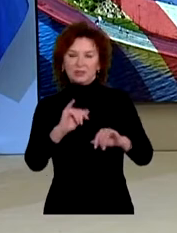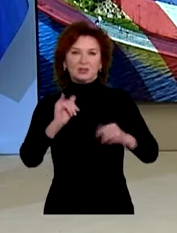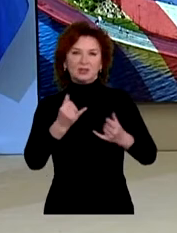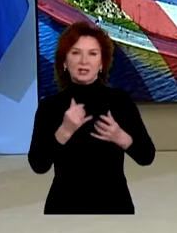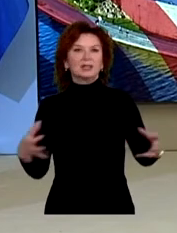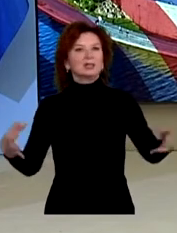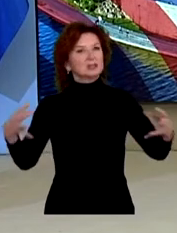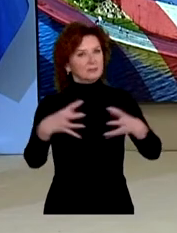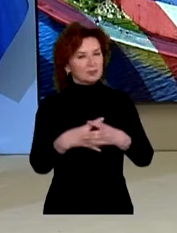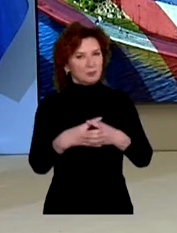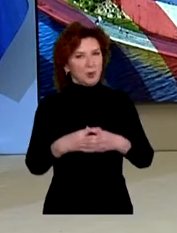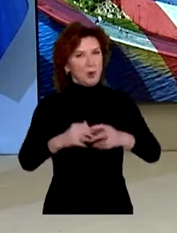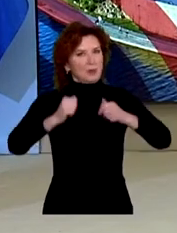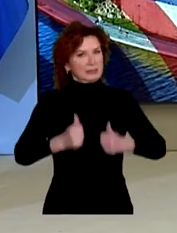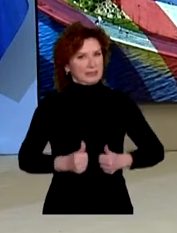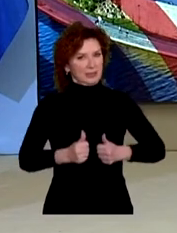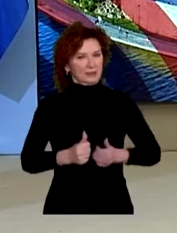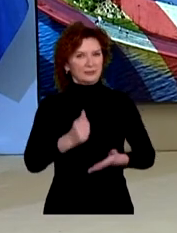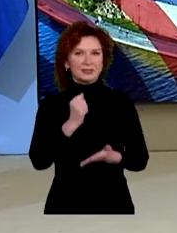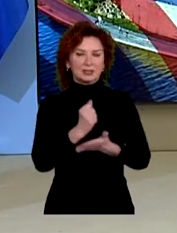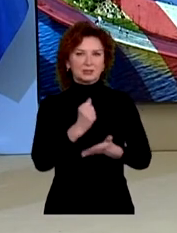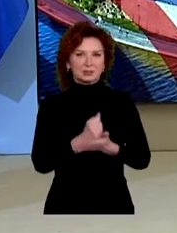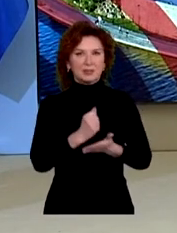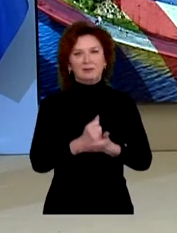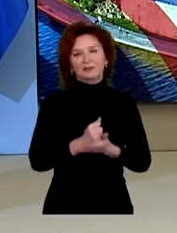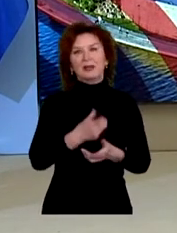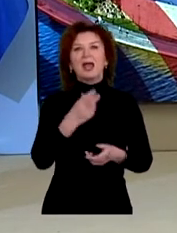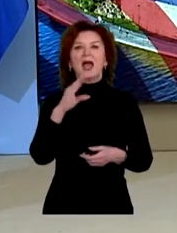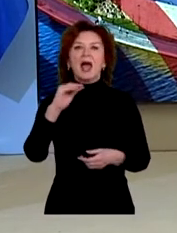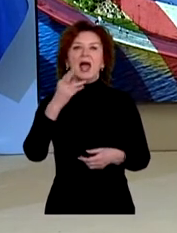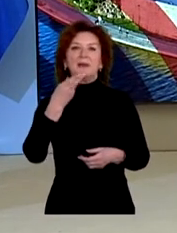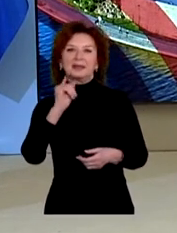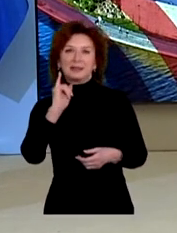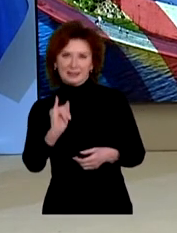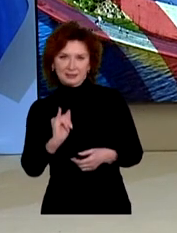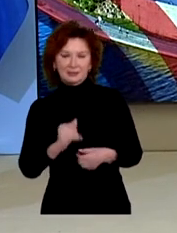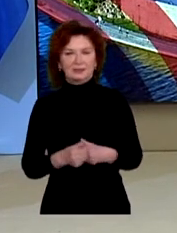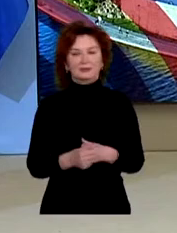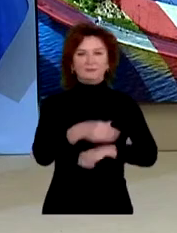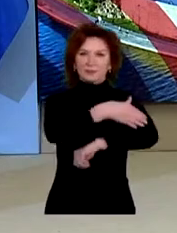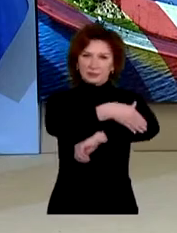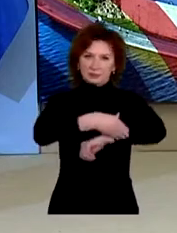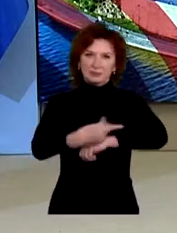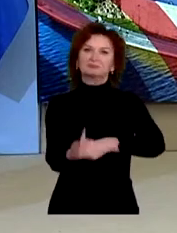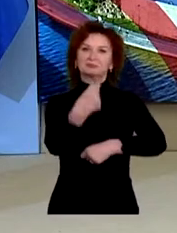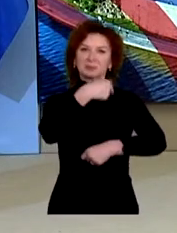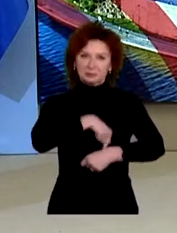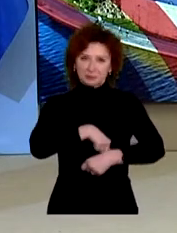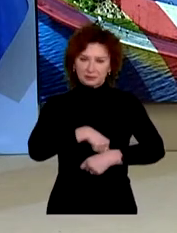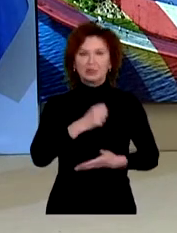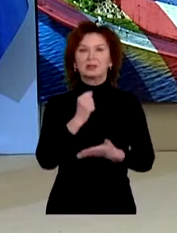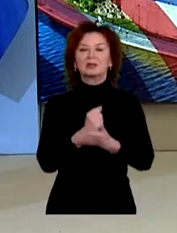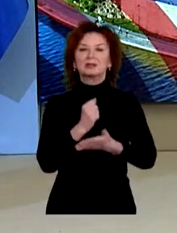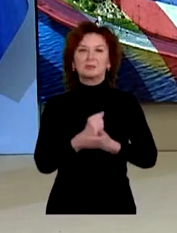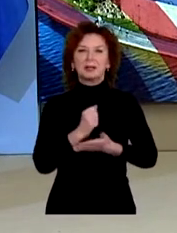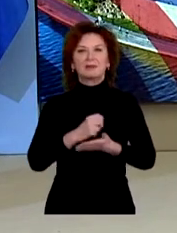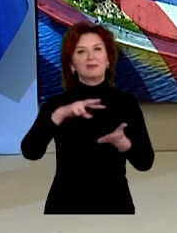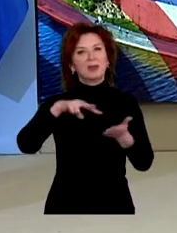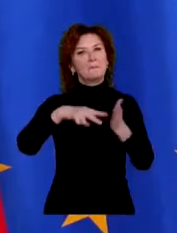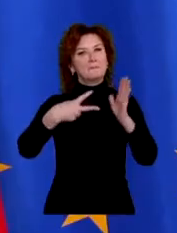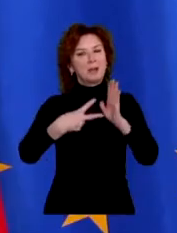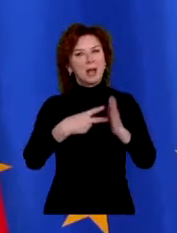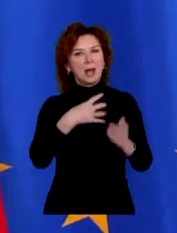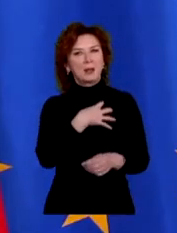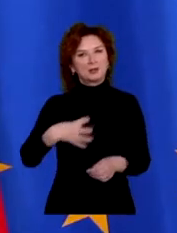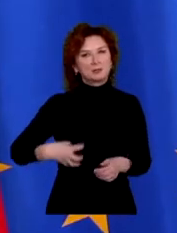paktu migracyjnego. Warto także wspomnieć, że wyszehradzka propozycja planu gospodarczego dla Białorusi uzyskała